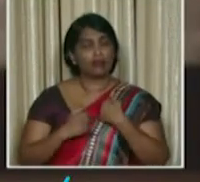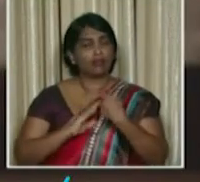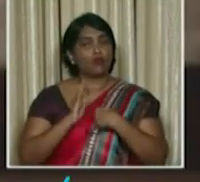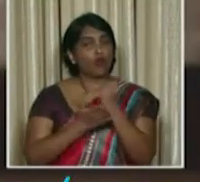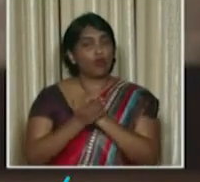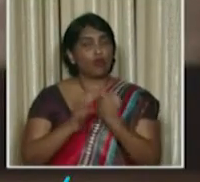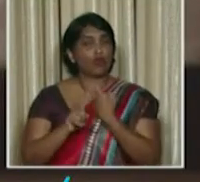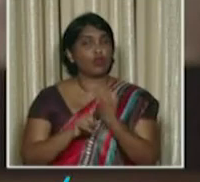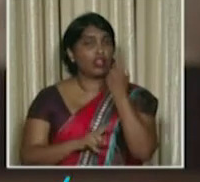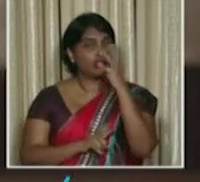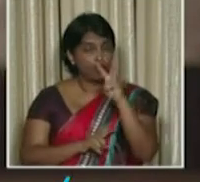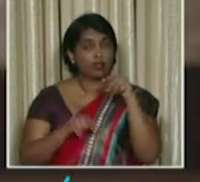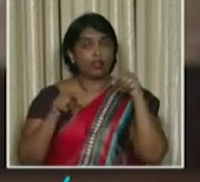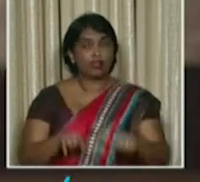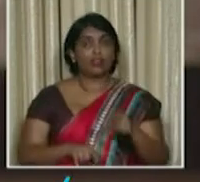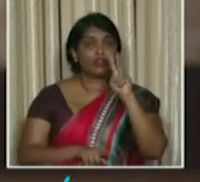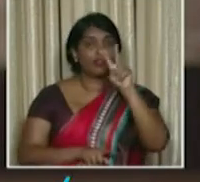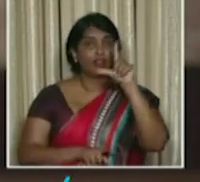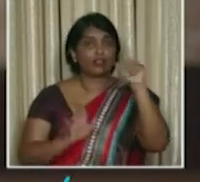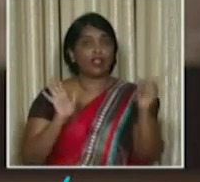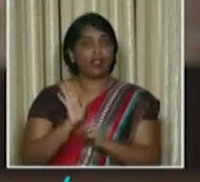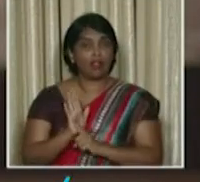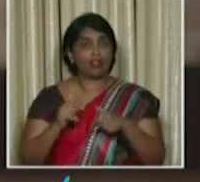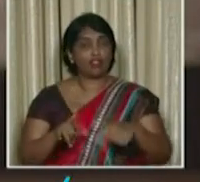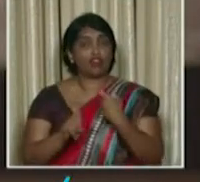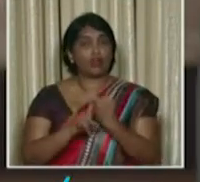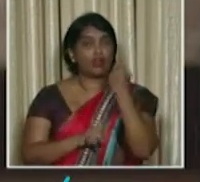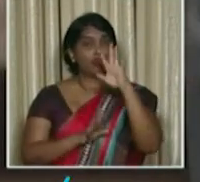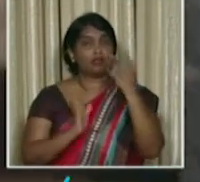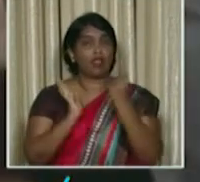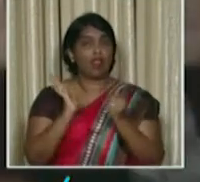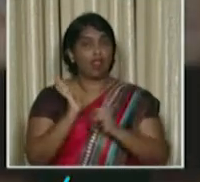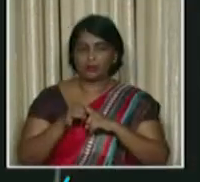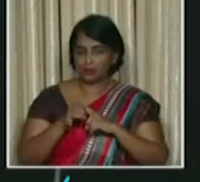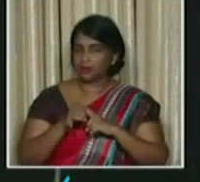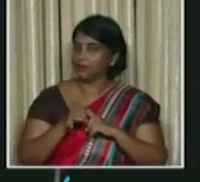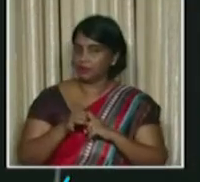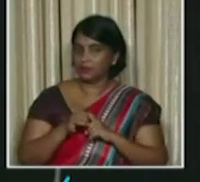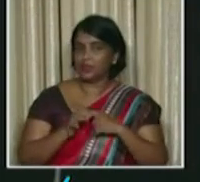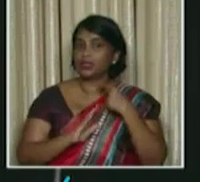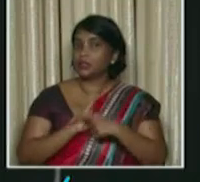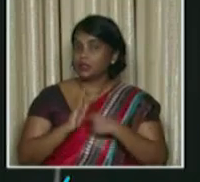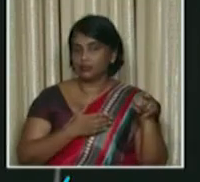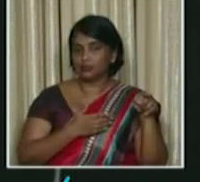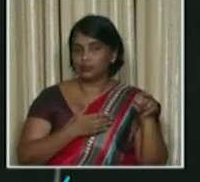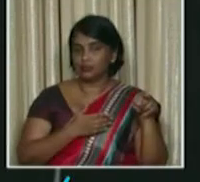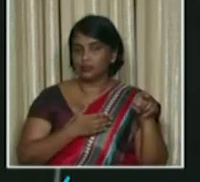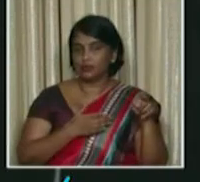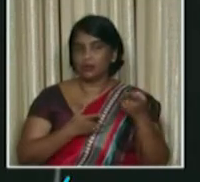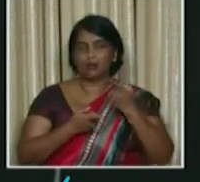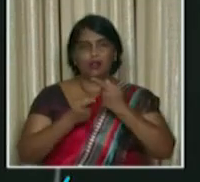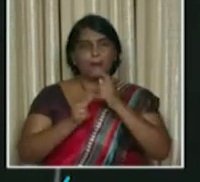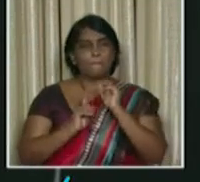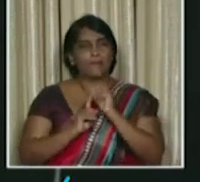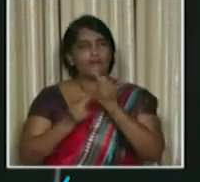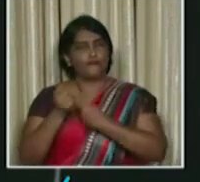ණය කෝටි 13 ලක්ෂය දැන් කෝටි 20 ලක්ෂයයි මේ ටිකට කෝටි 14 ලක්ෂයක් කරන් මේවත් කරන්නේ නැද්ද දැන් ශ්‍රී ලංකන් ගුවන් සේවය ප්‍රතිව්‍යුහ ගත